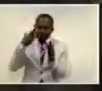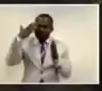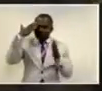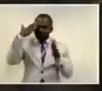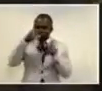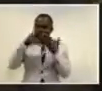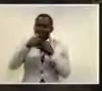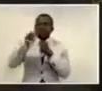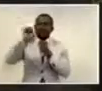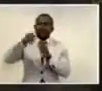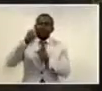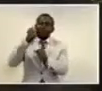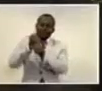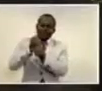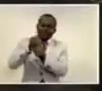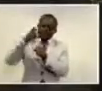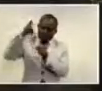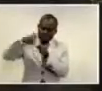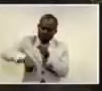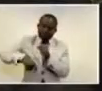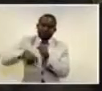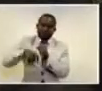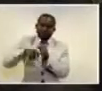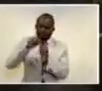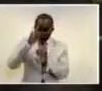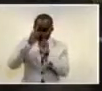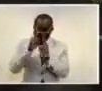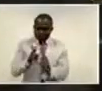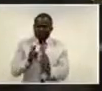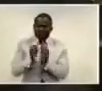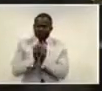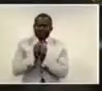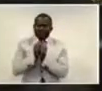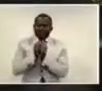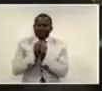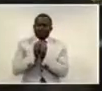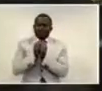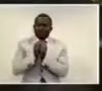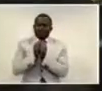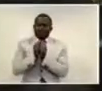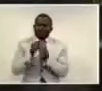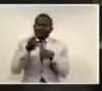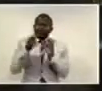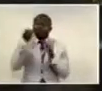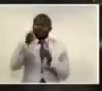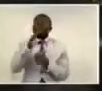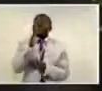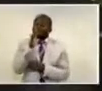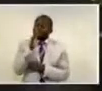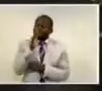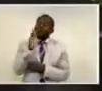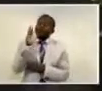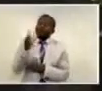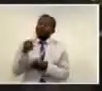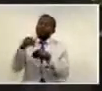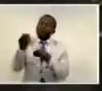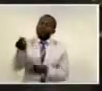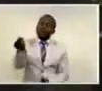ngo buzuze ibyo bakwiye kuba buzuza vuba naho wowe nutegereza uti nzaguha